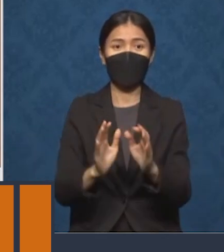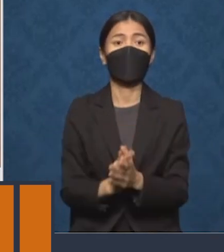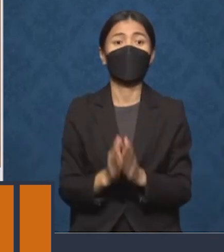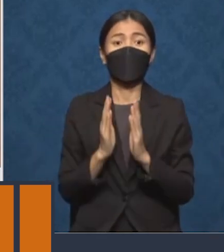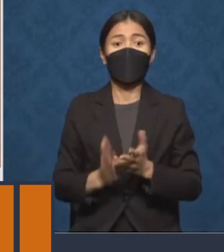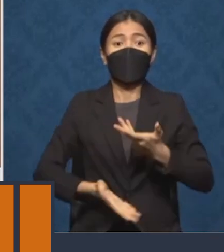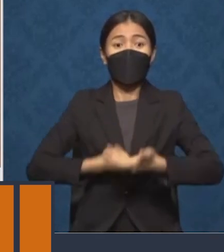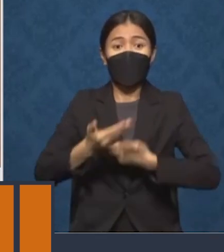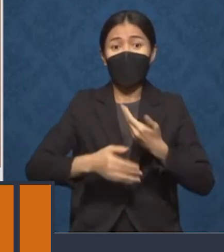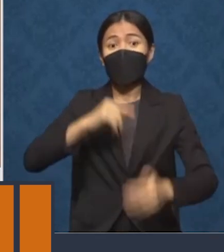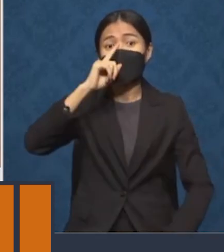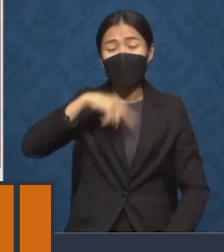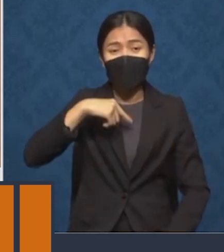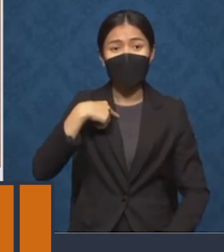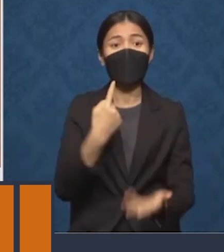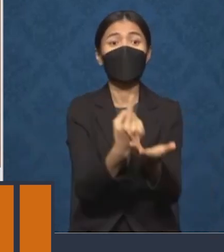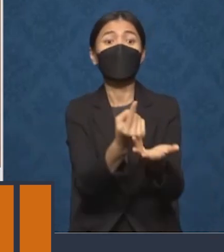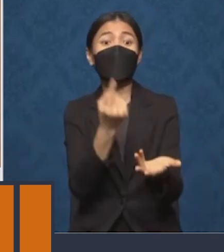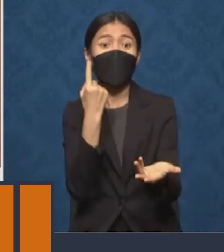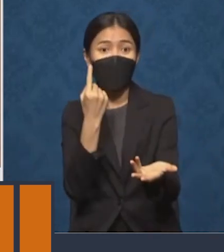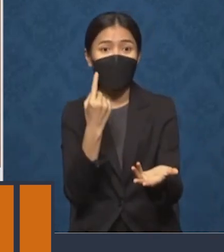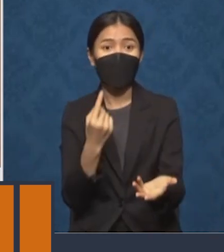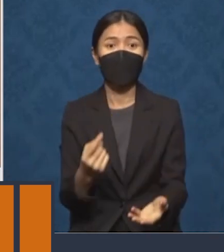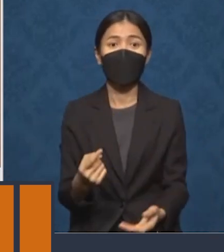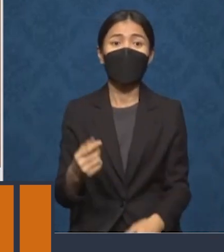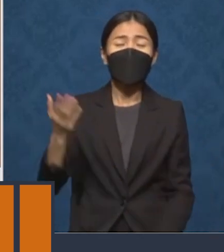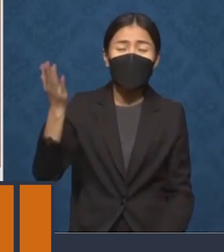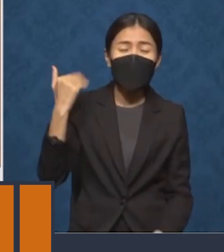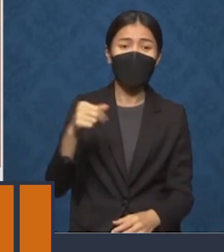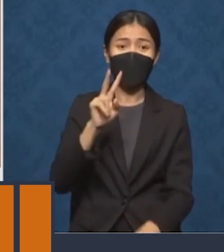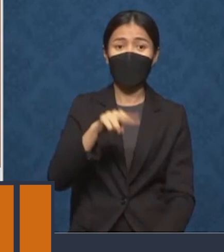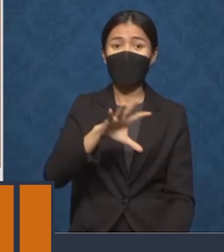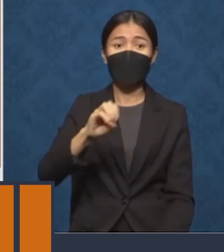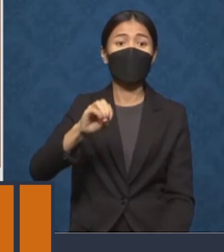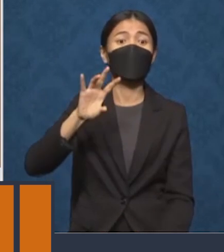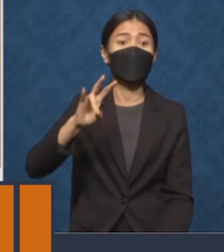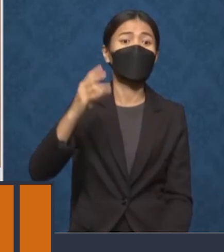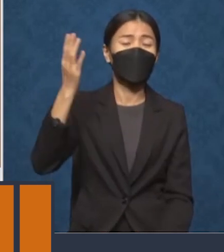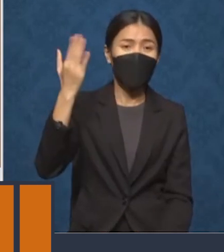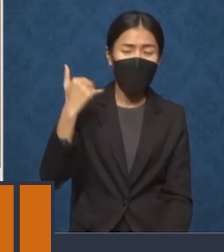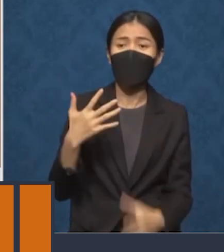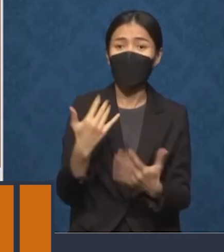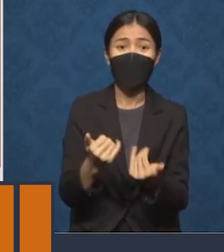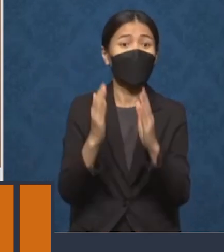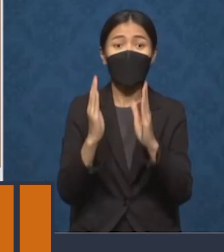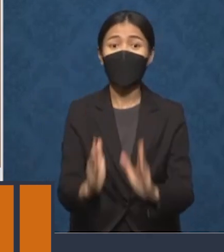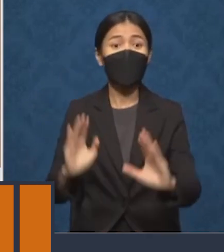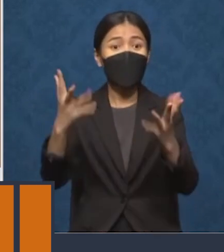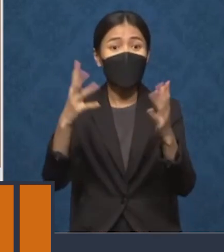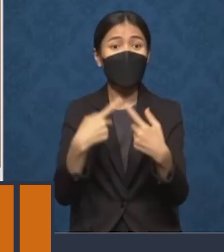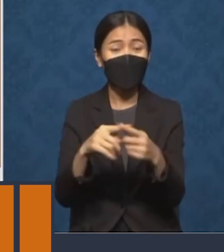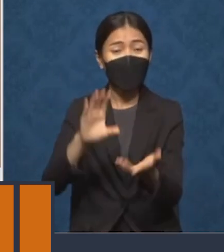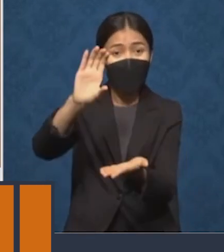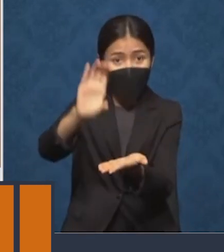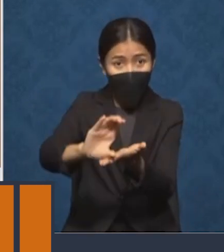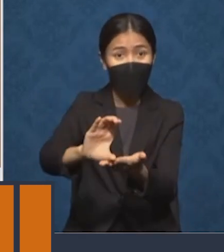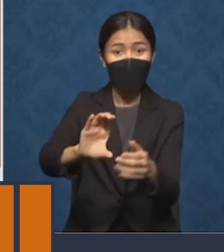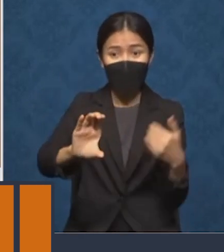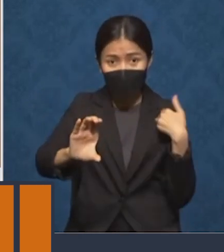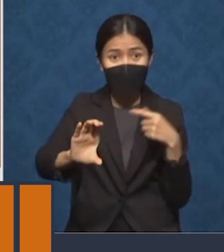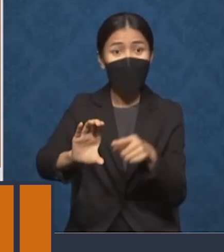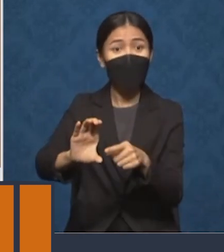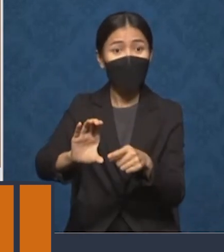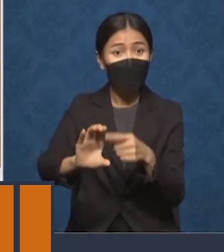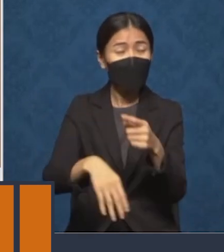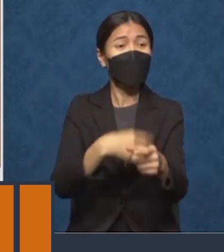แต่ปี2557แต่ทุกวันนี้ก็ยังสงวนอัตราและสงวนงบประมาณเอาไว้ปีละประมาณ5ล้านบาทก็ควรที่จะต้